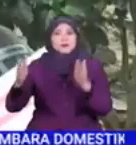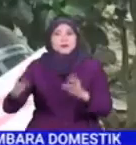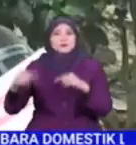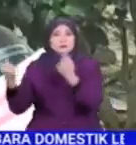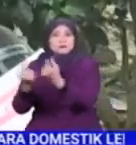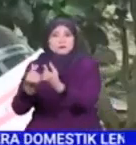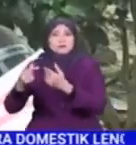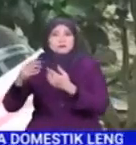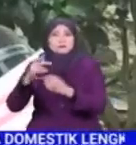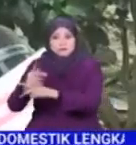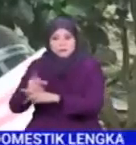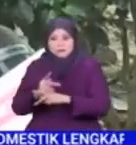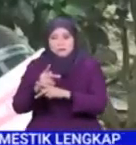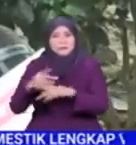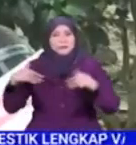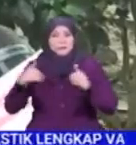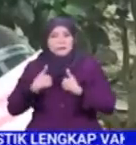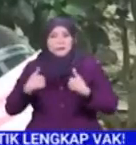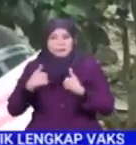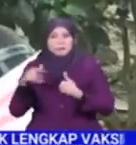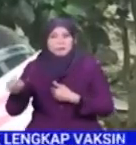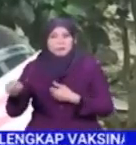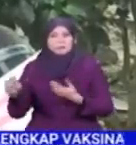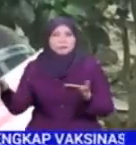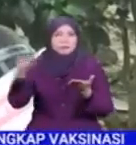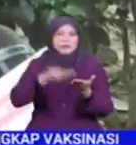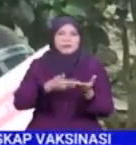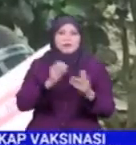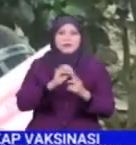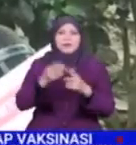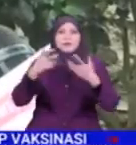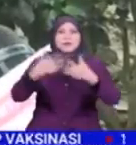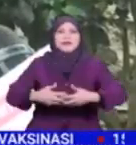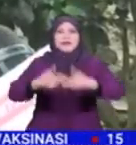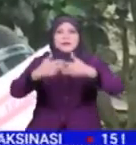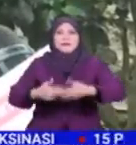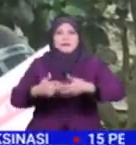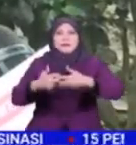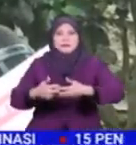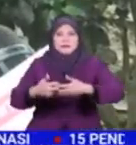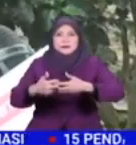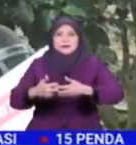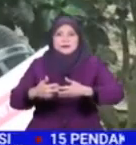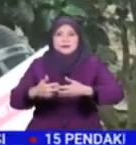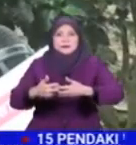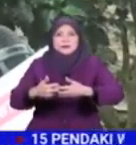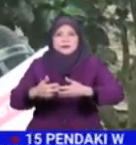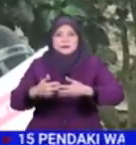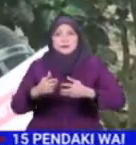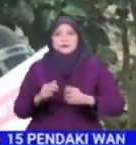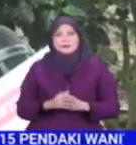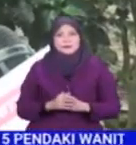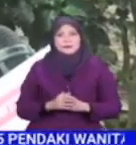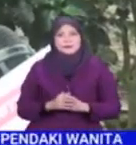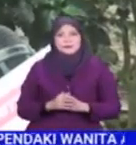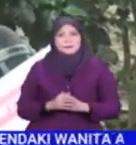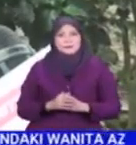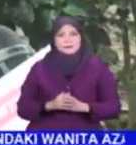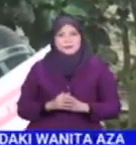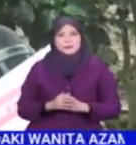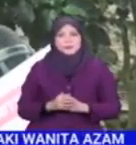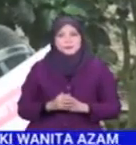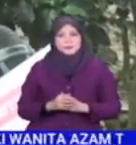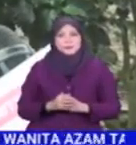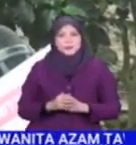dan Nada slendro itu adalah operator-operator Mantai perdana Oke labada